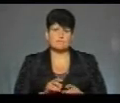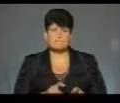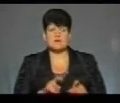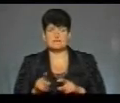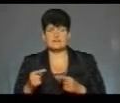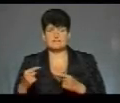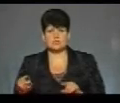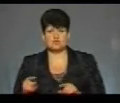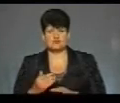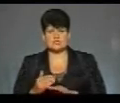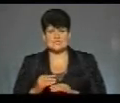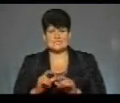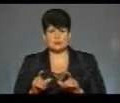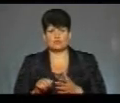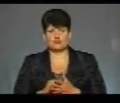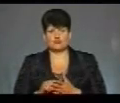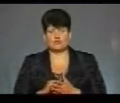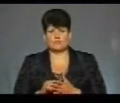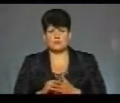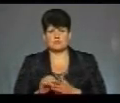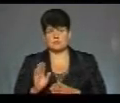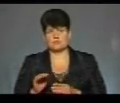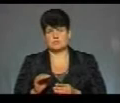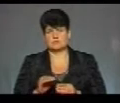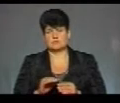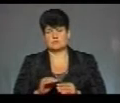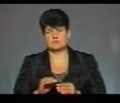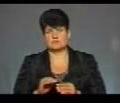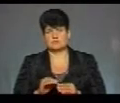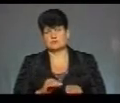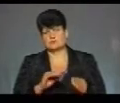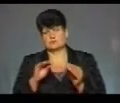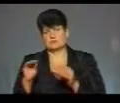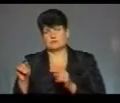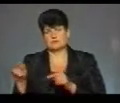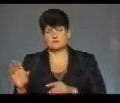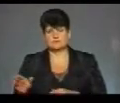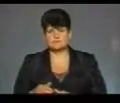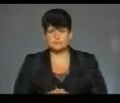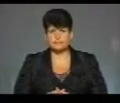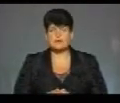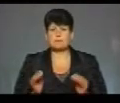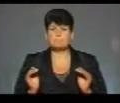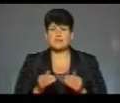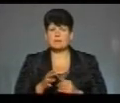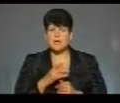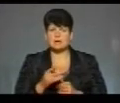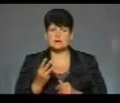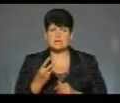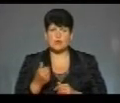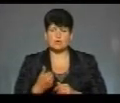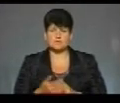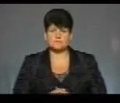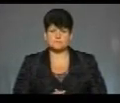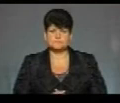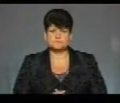іншу частину по документах і просто залучатися на навчання вже з іншою військовою частиною. Мінімальний термін? Від 3 років. Ну,